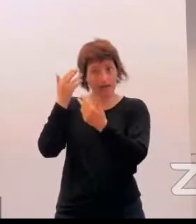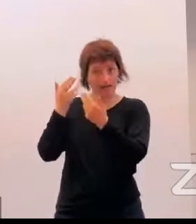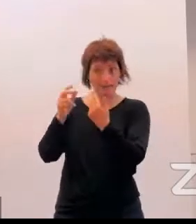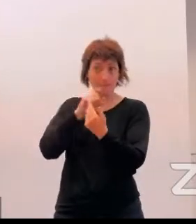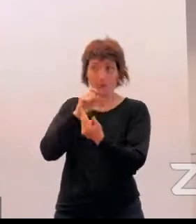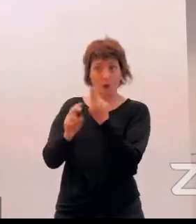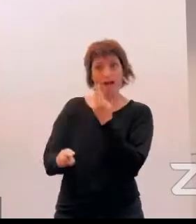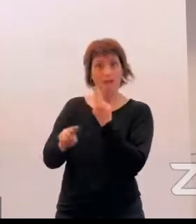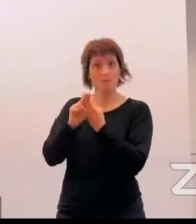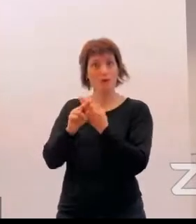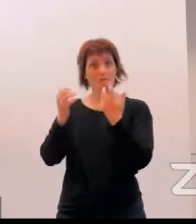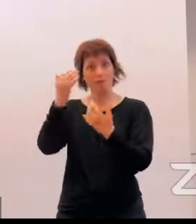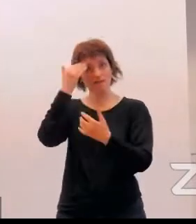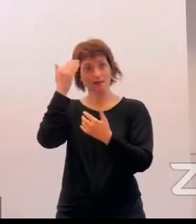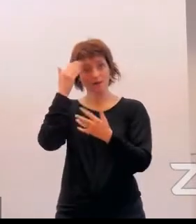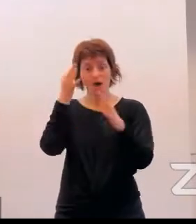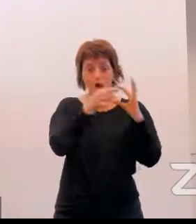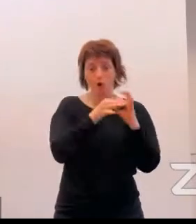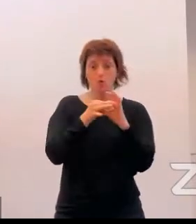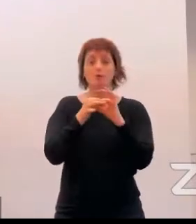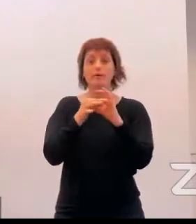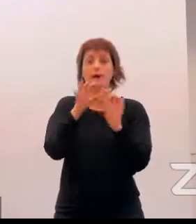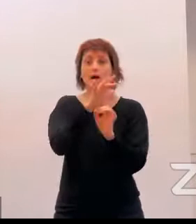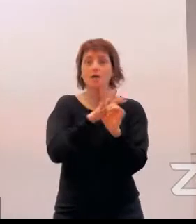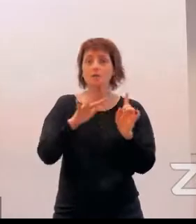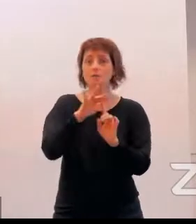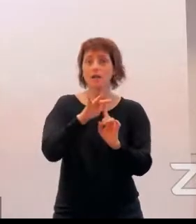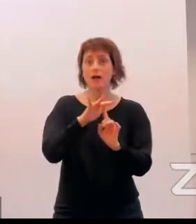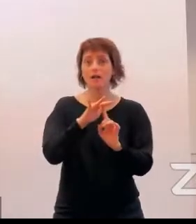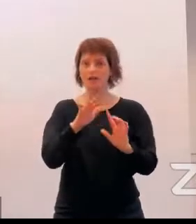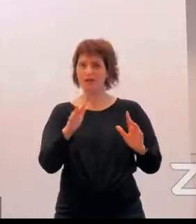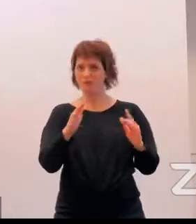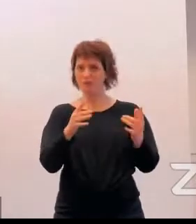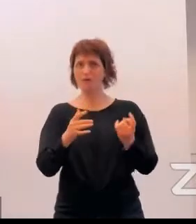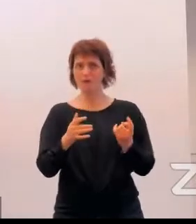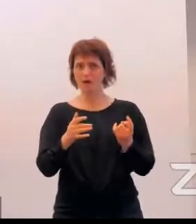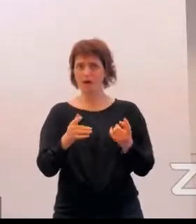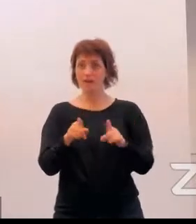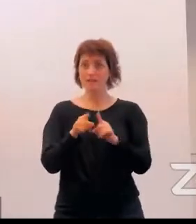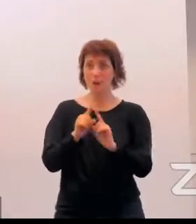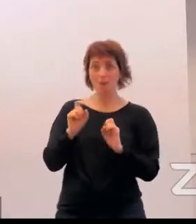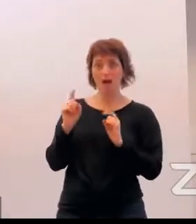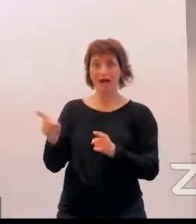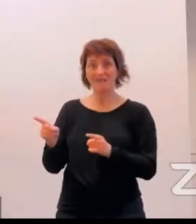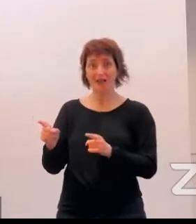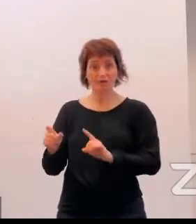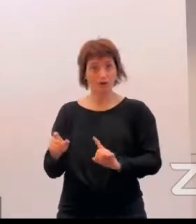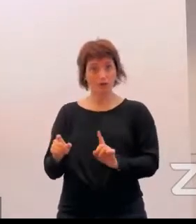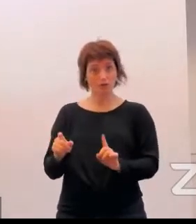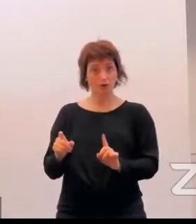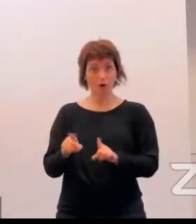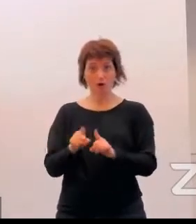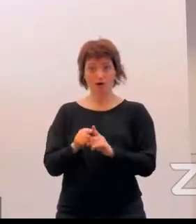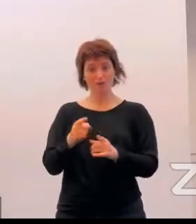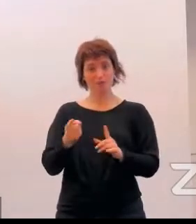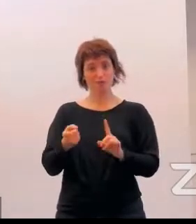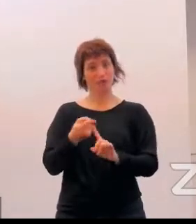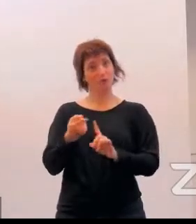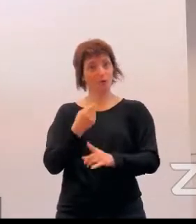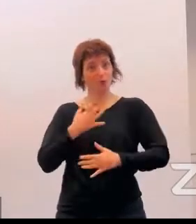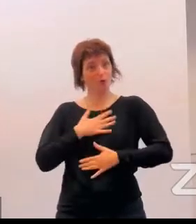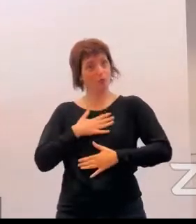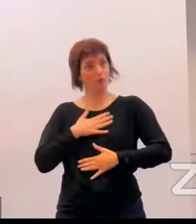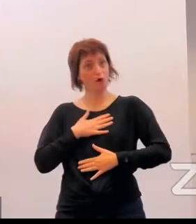pas, comment vous allez faire le lien social? Je pense qu'on y est très attaché, ce n'est pas une attaque, c'est quelque chose qui me tient à cœur, vous pourrez, je